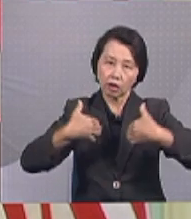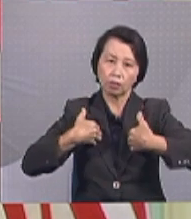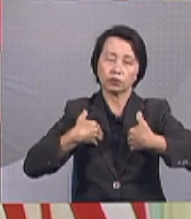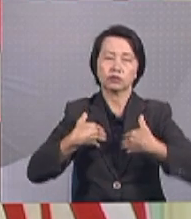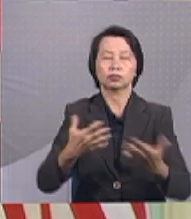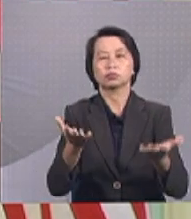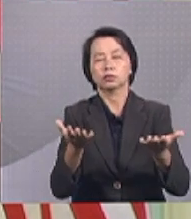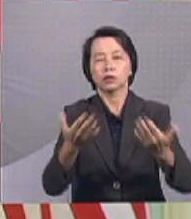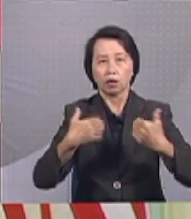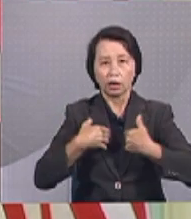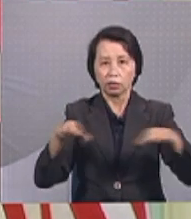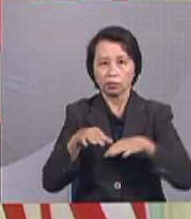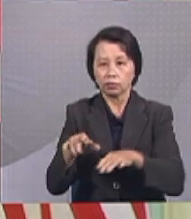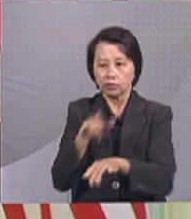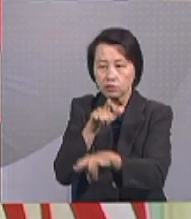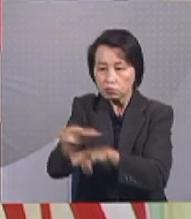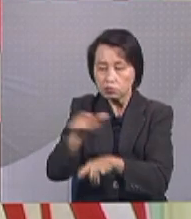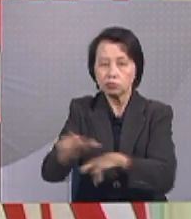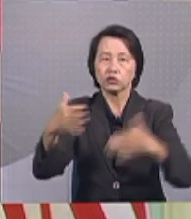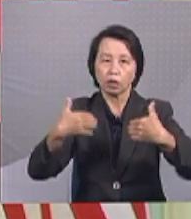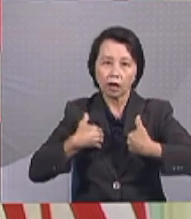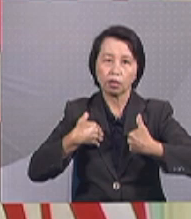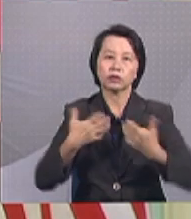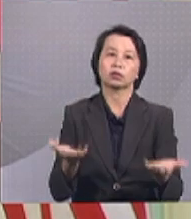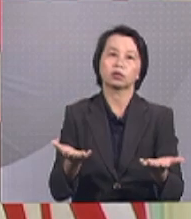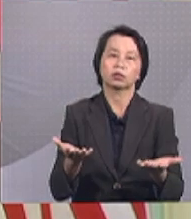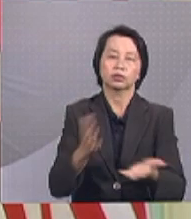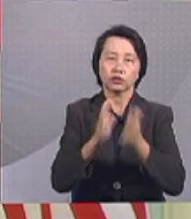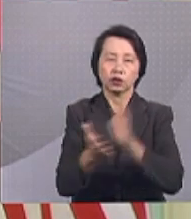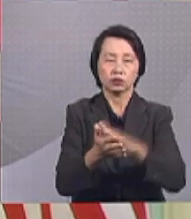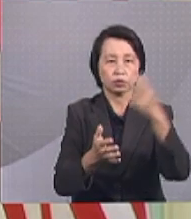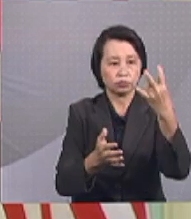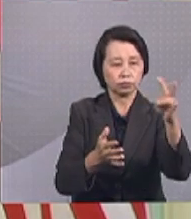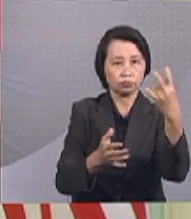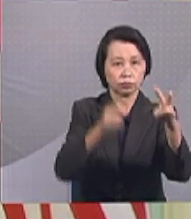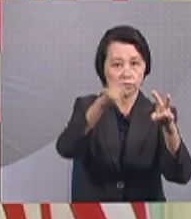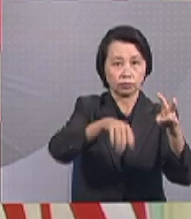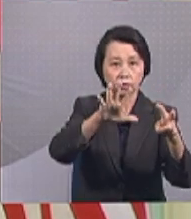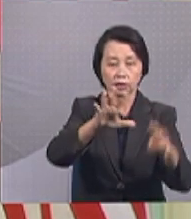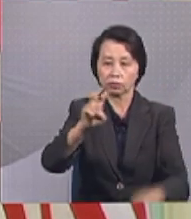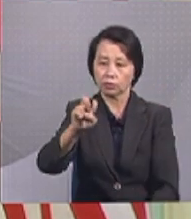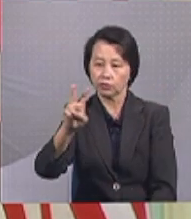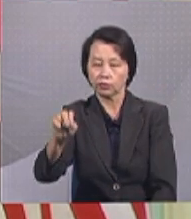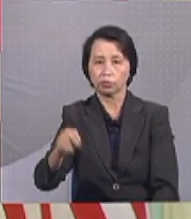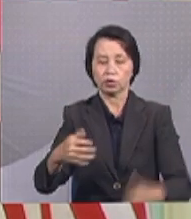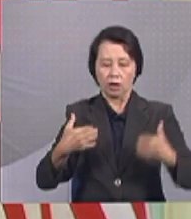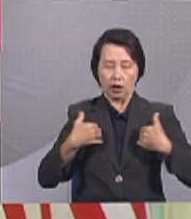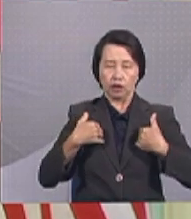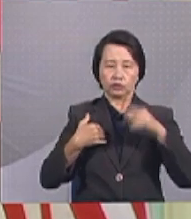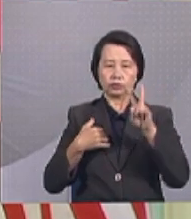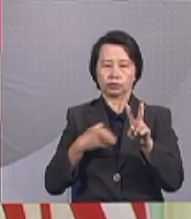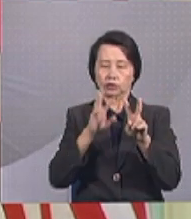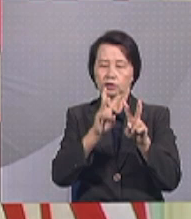Dan ada yang membuat hasutan juga. Sehingga 17 Mei 2020, sebanyak